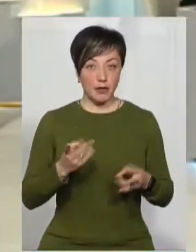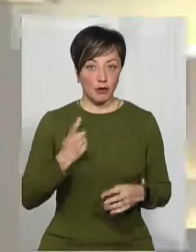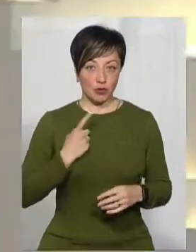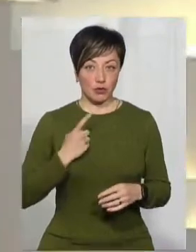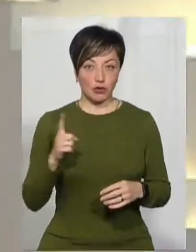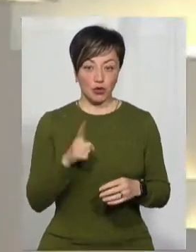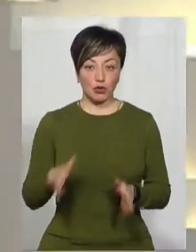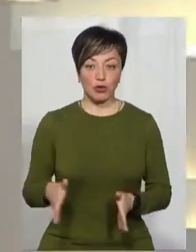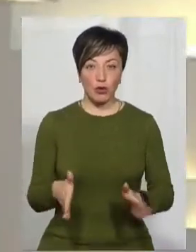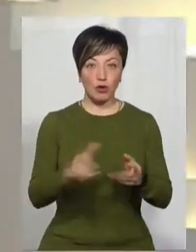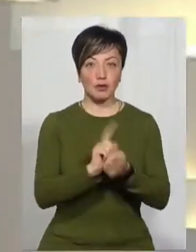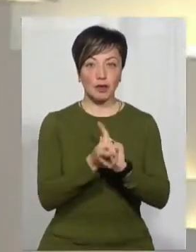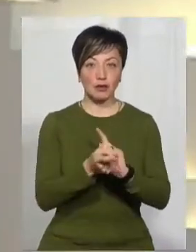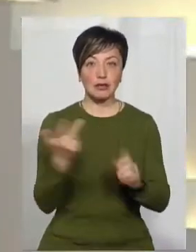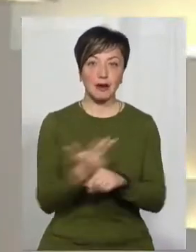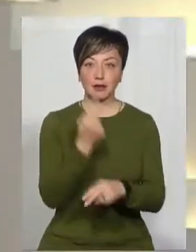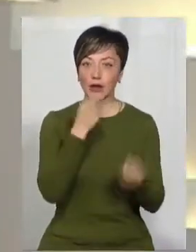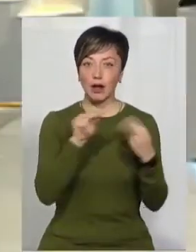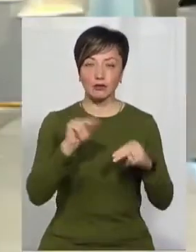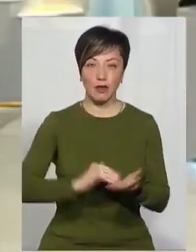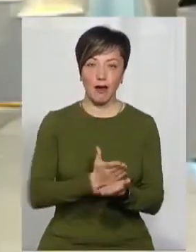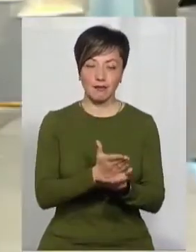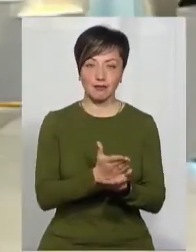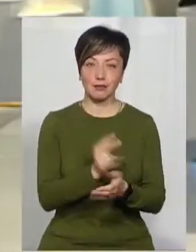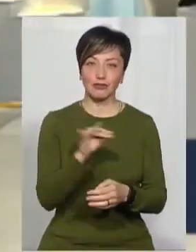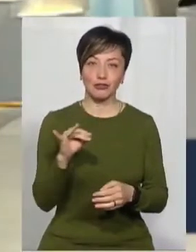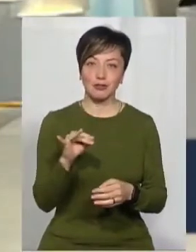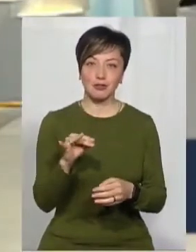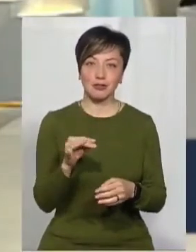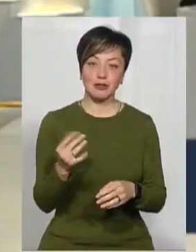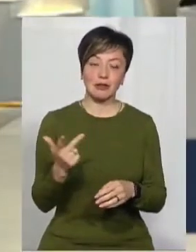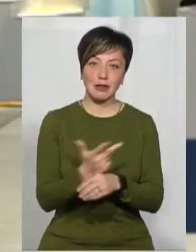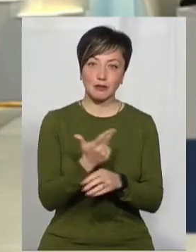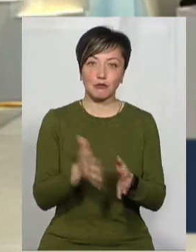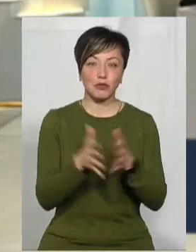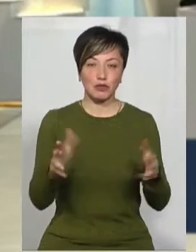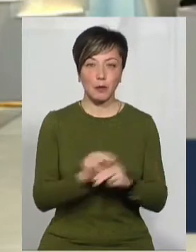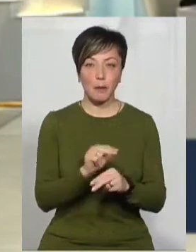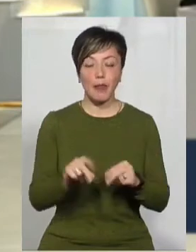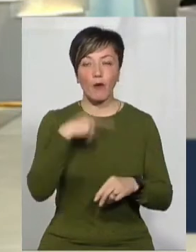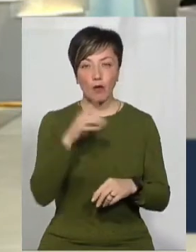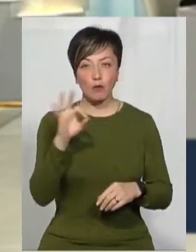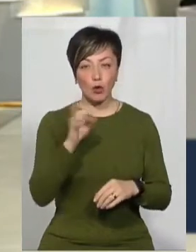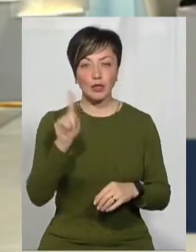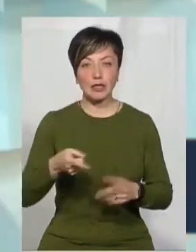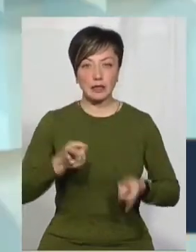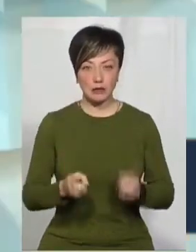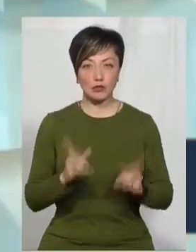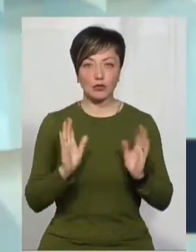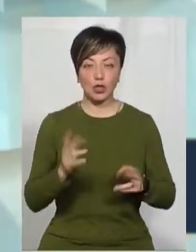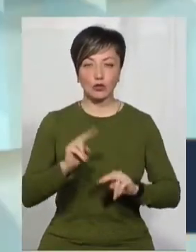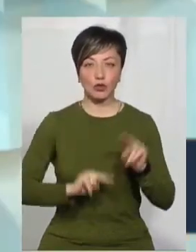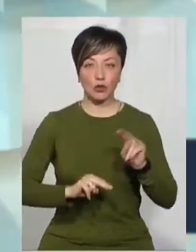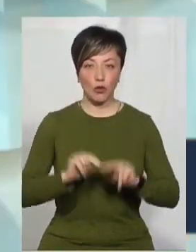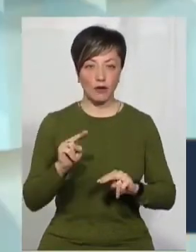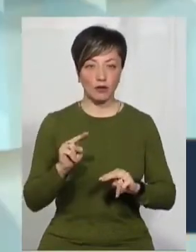дороги стануть утричі якіснішими, чи, можливо, просто утричі більше їх буде відремонтовано? Ну, їх, ми говоримо про те, що дійсно буде якби